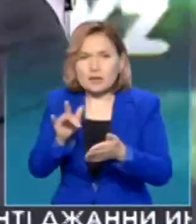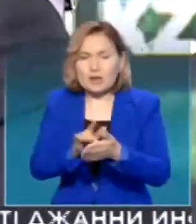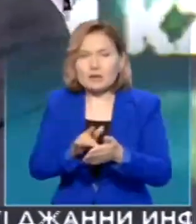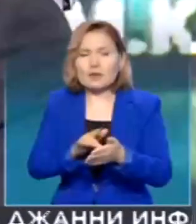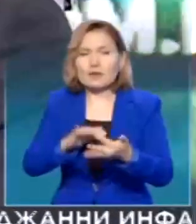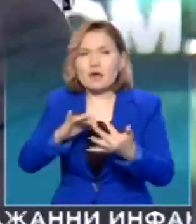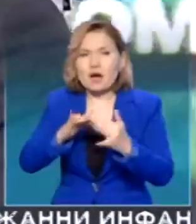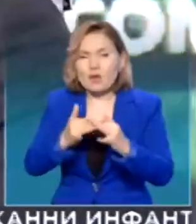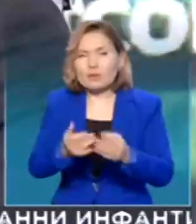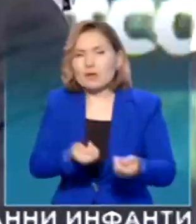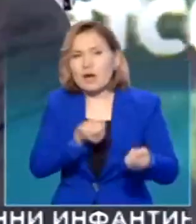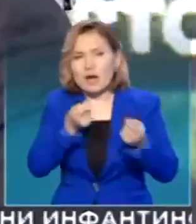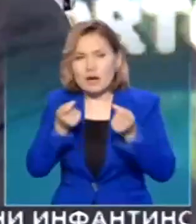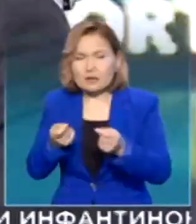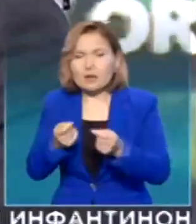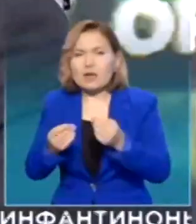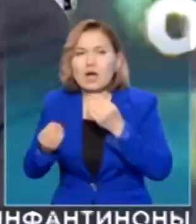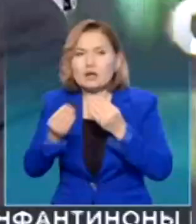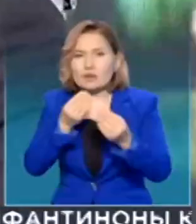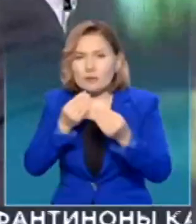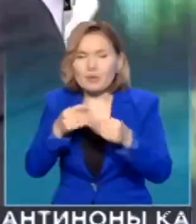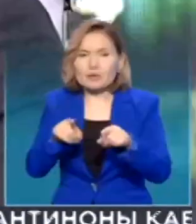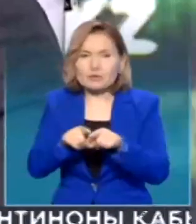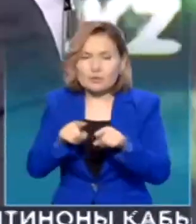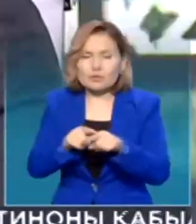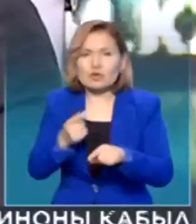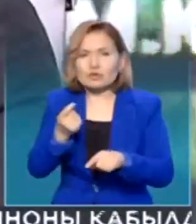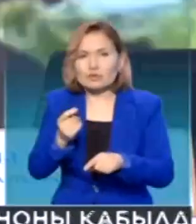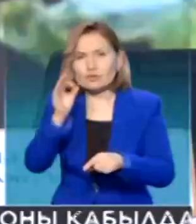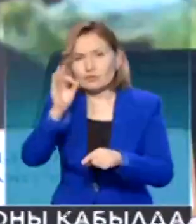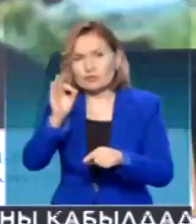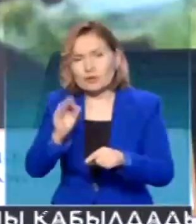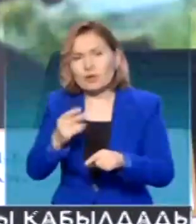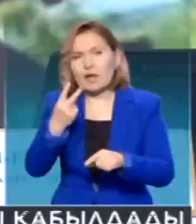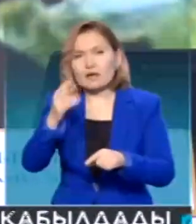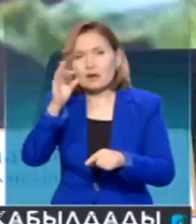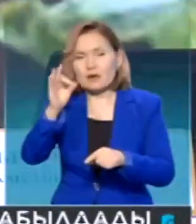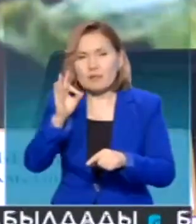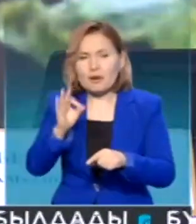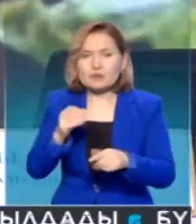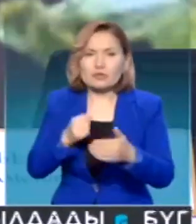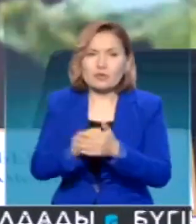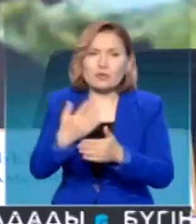ары қарай ішкі қаланың ішінде ары бері тасиды ол дүкендер. Кішкене бір 2%-дан 5%-ға өсуі мүмкін.